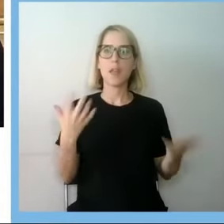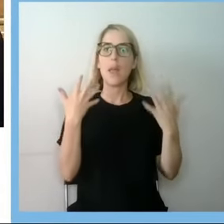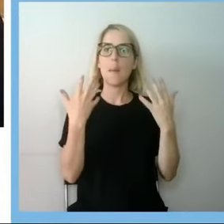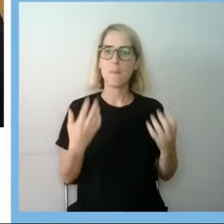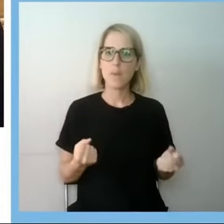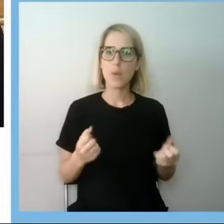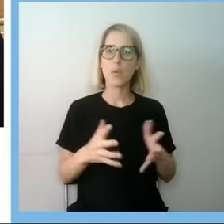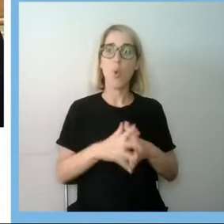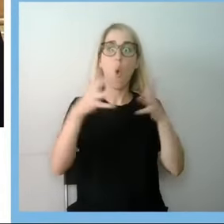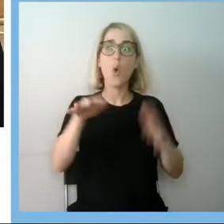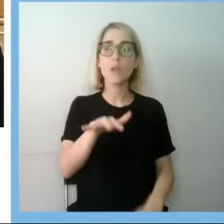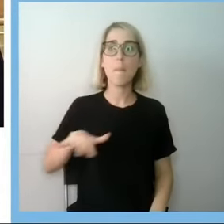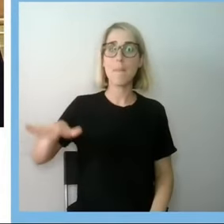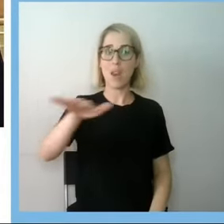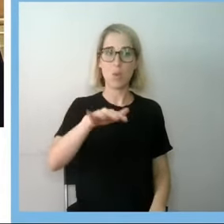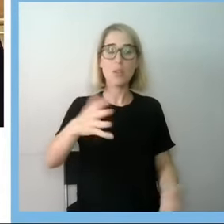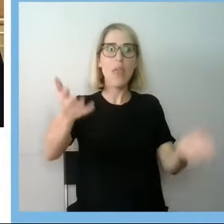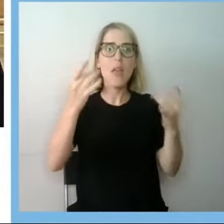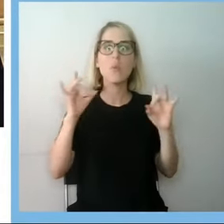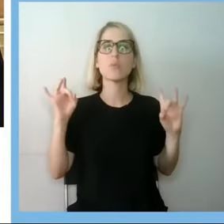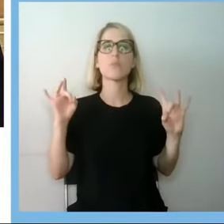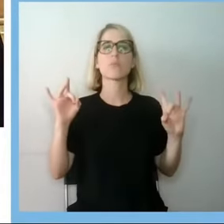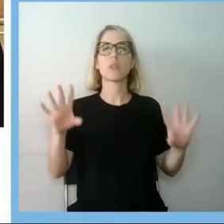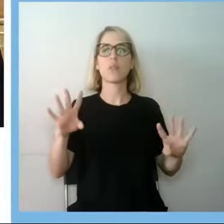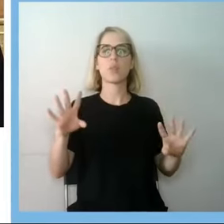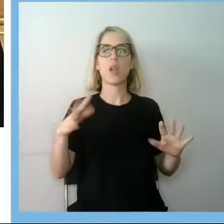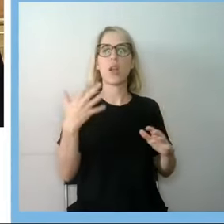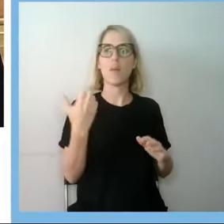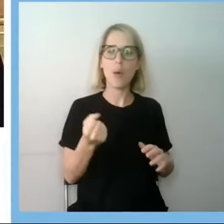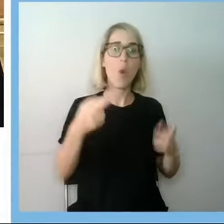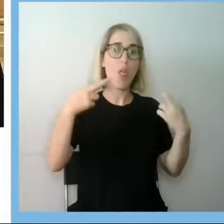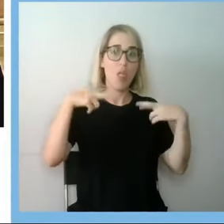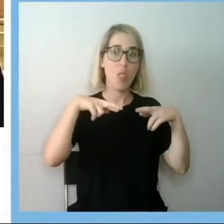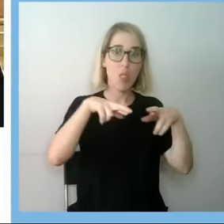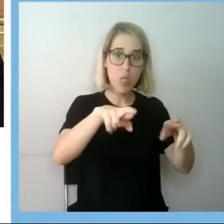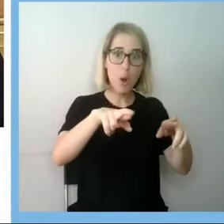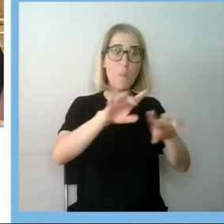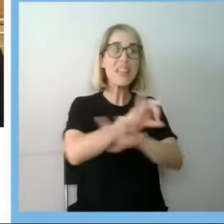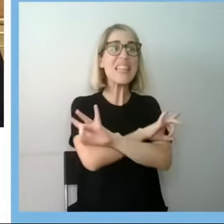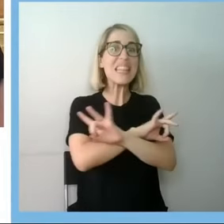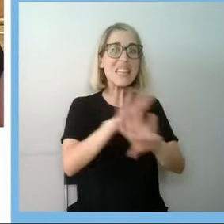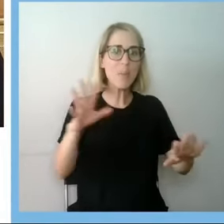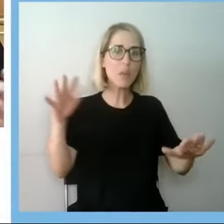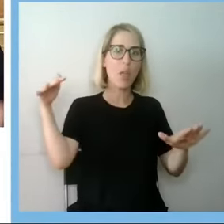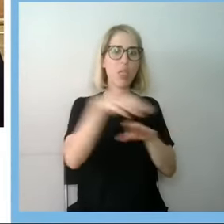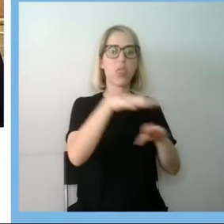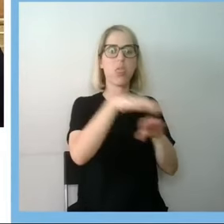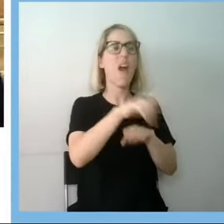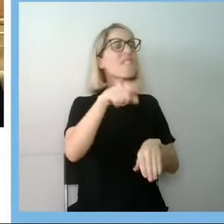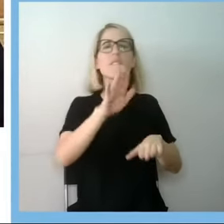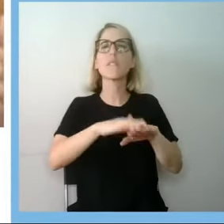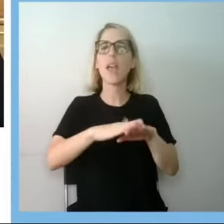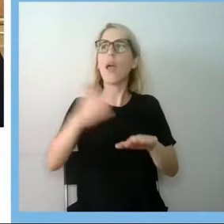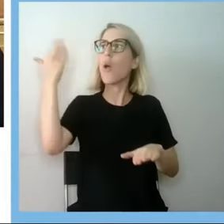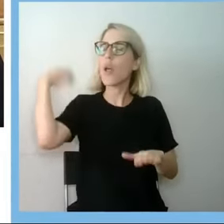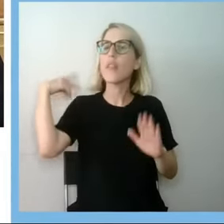περιοχές που δεν έχουν αγωγούς ομβρίων, γιατί υπάρχουν ολόκληροι δρόμοι που δεν έχουν αγωγούς ομβρίων, είναι από τη δεκαετία του 50 και του 60.